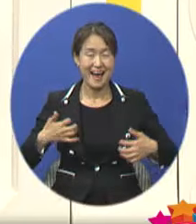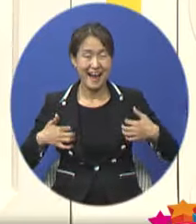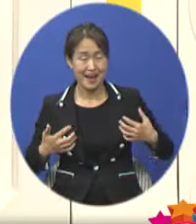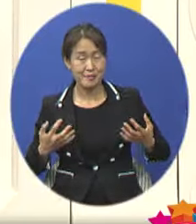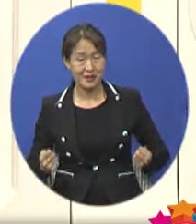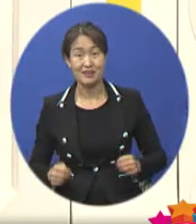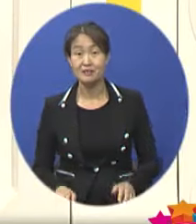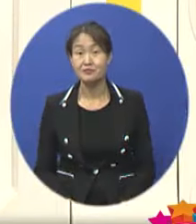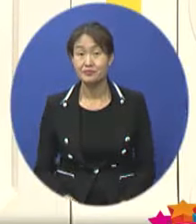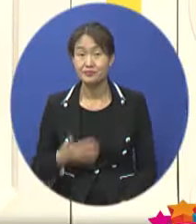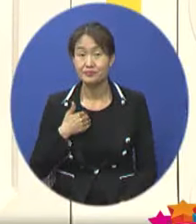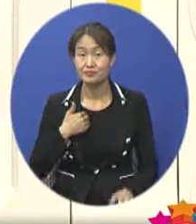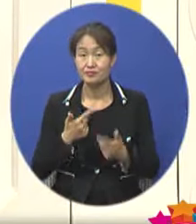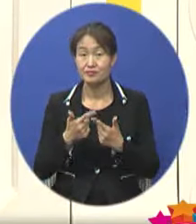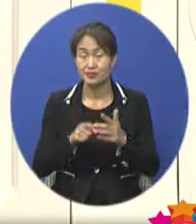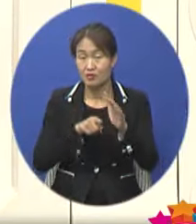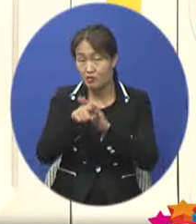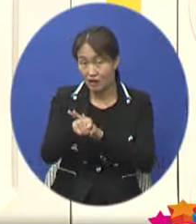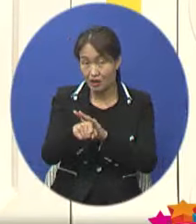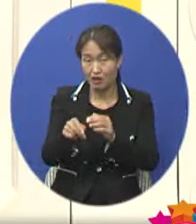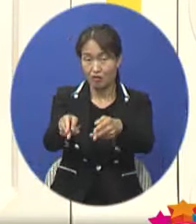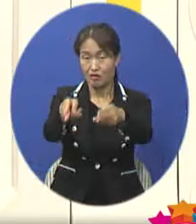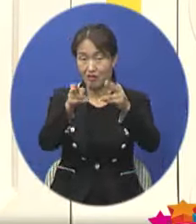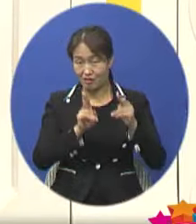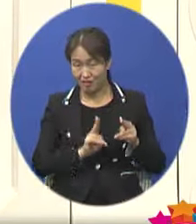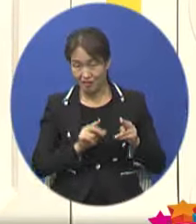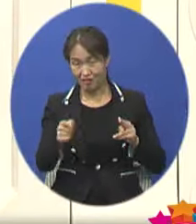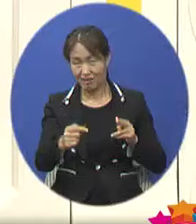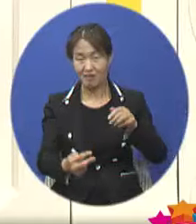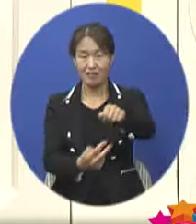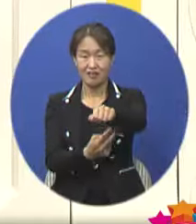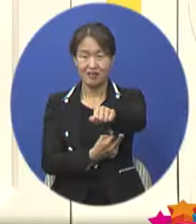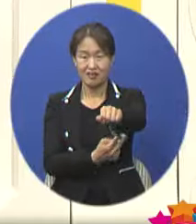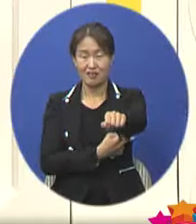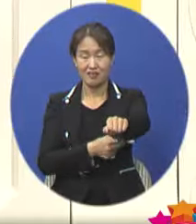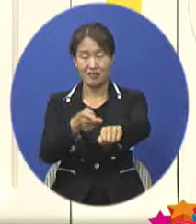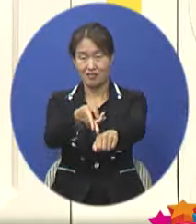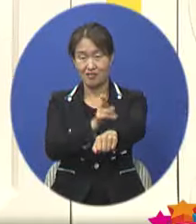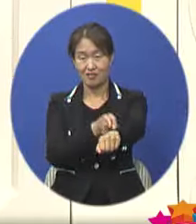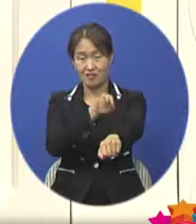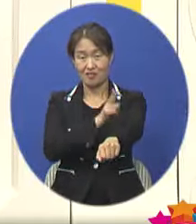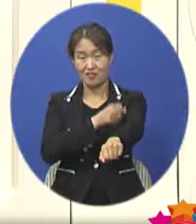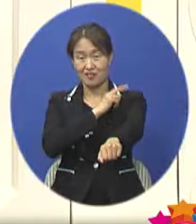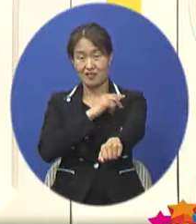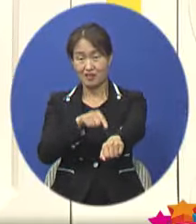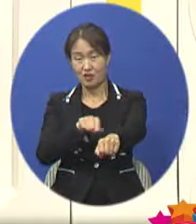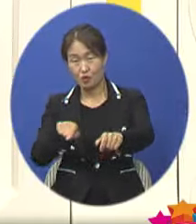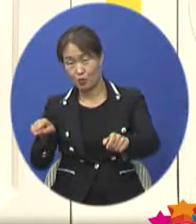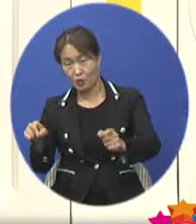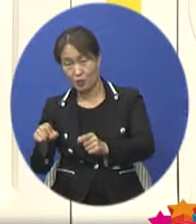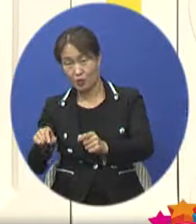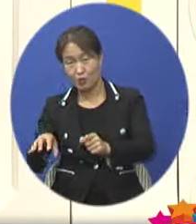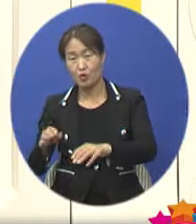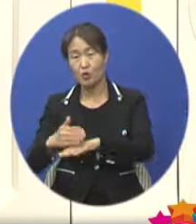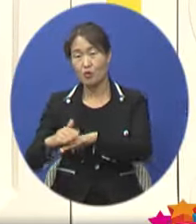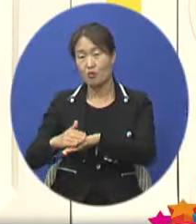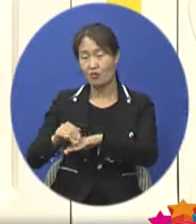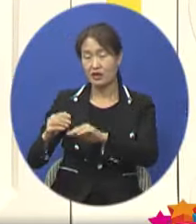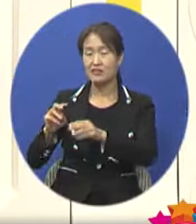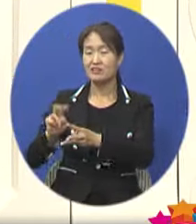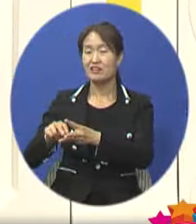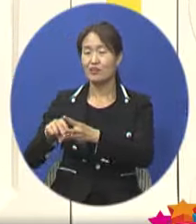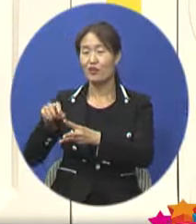예, 저는 그 부산 가면 꼭 광안리 있죠? 예, 예. 광안리 그 헬스센터 있죠? 코너에 있는 거? 예, 예, 맞습니다. 예, 그 난 두 번째